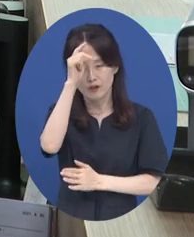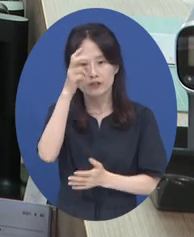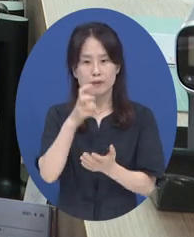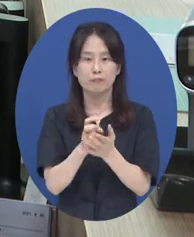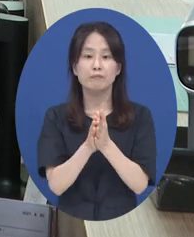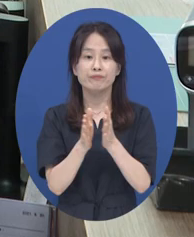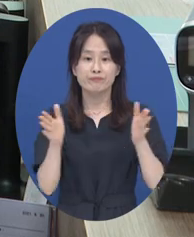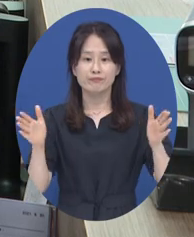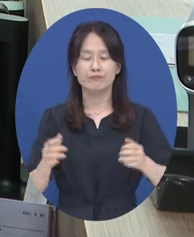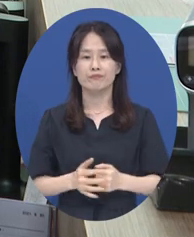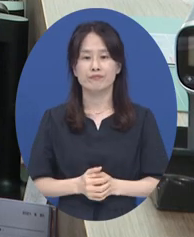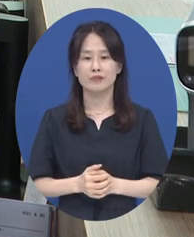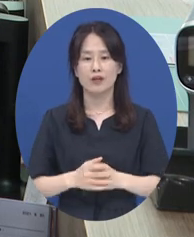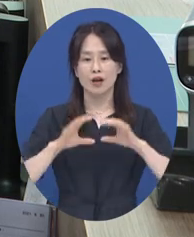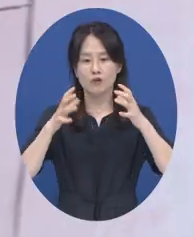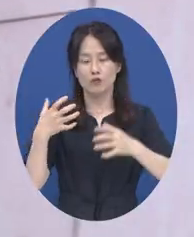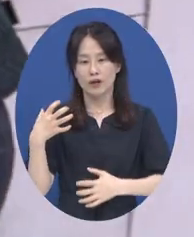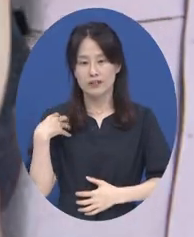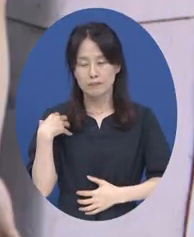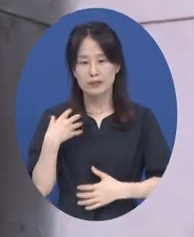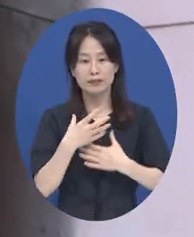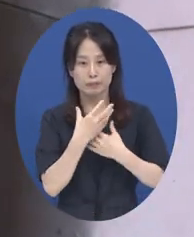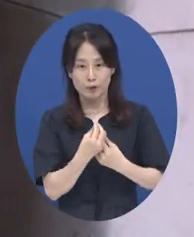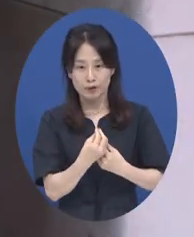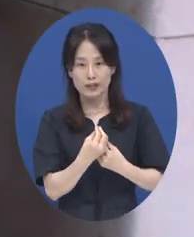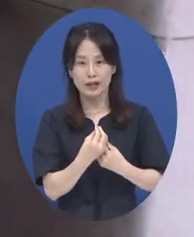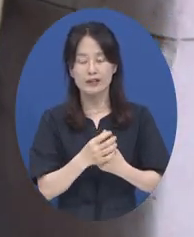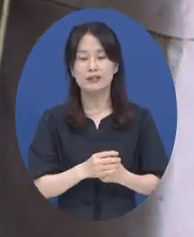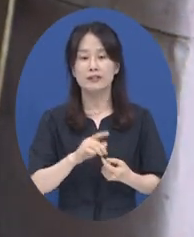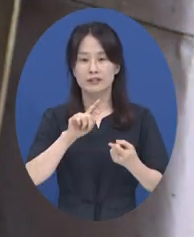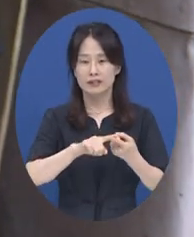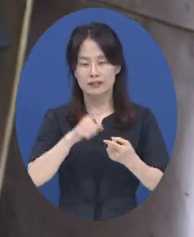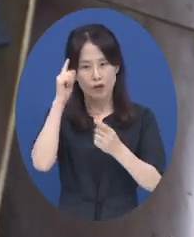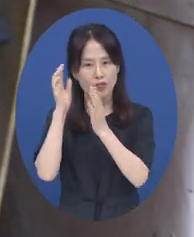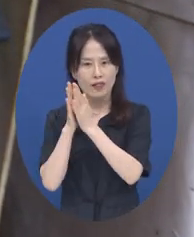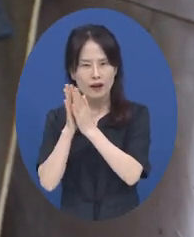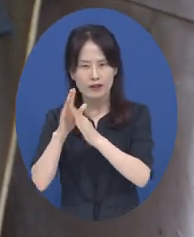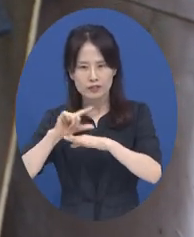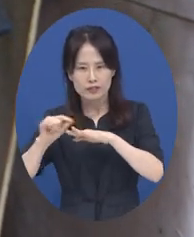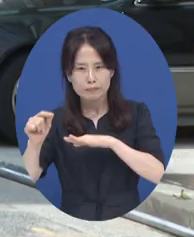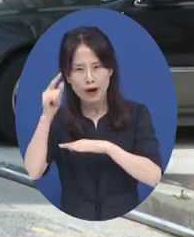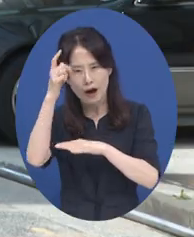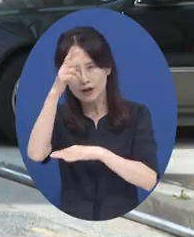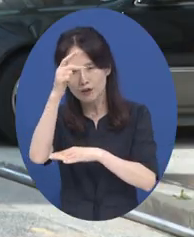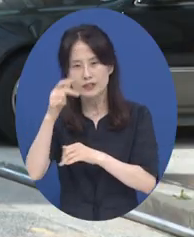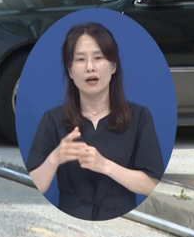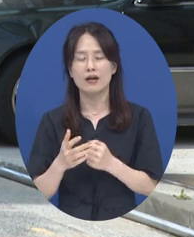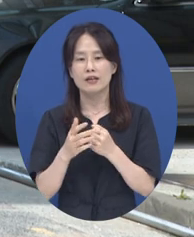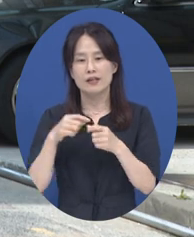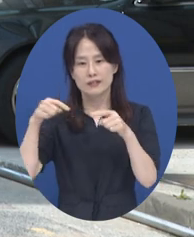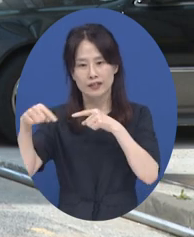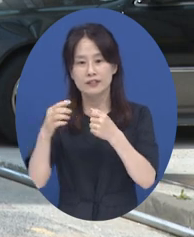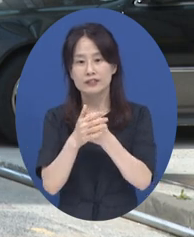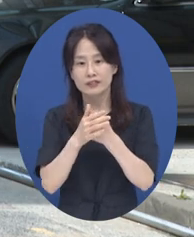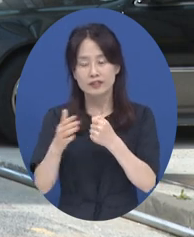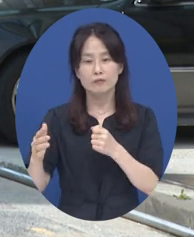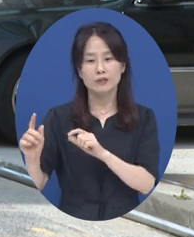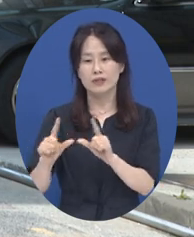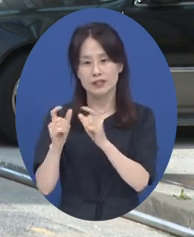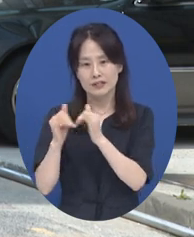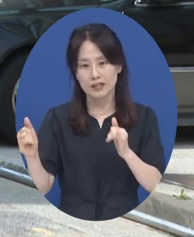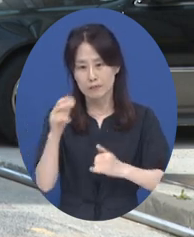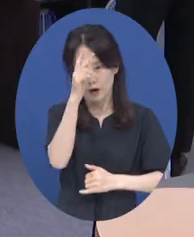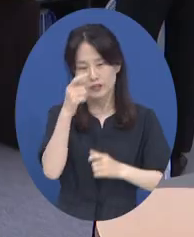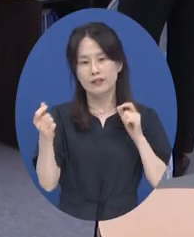됐습니다 국가경제의 되던 치안 사무가 자체 영향으로 들어오면서 경찰과 주민들의 거리가 가까워진 셈입니다